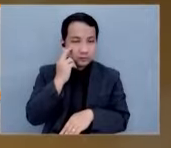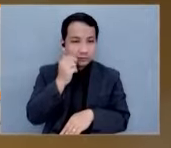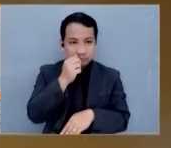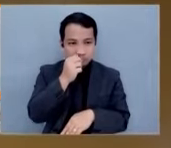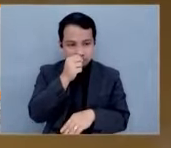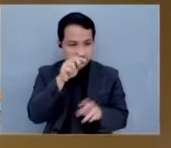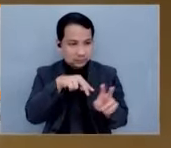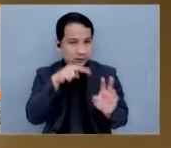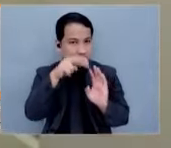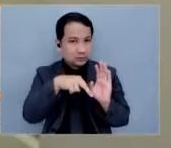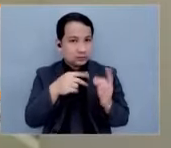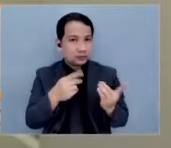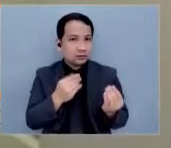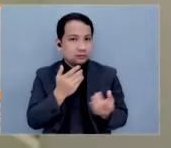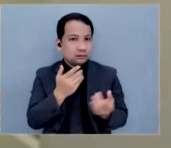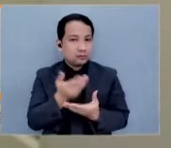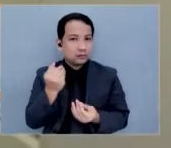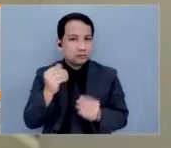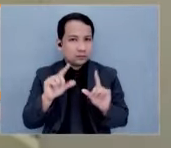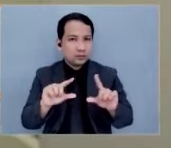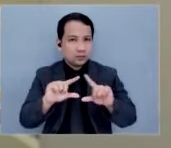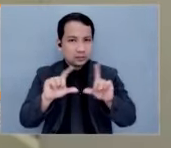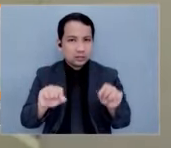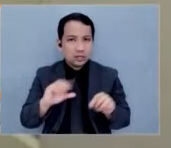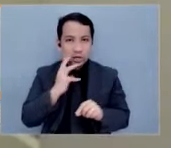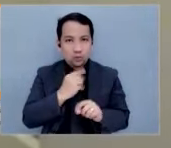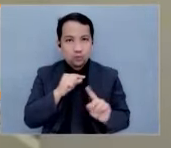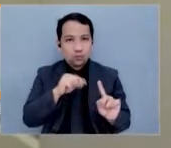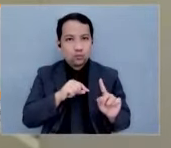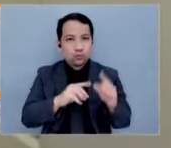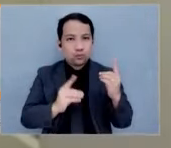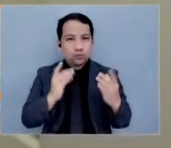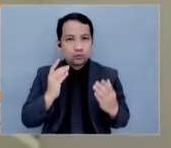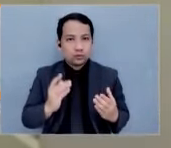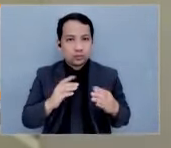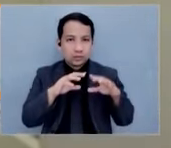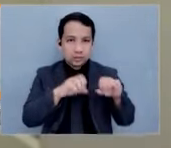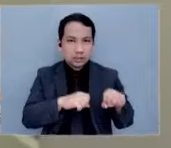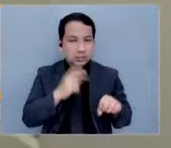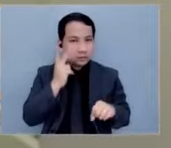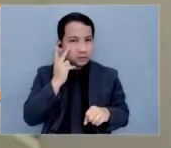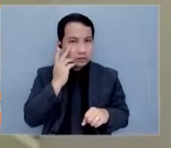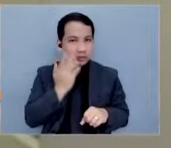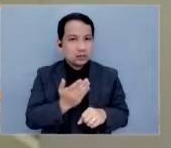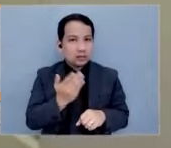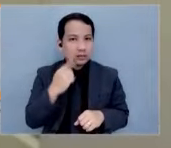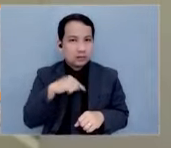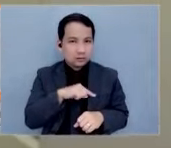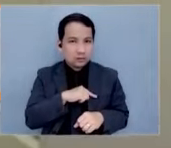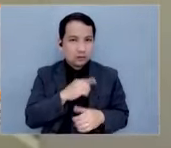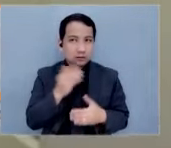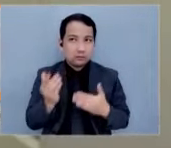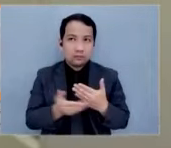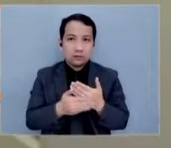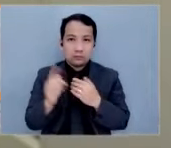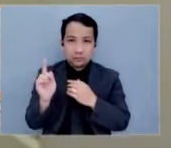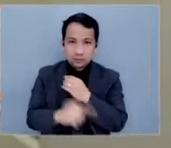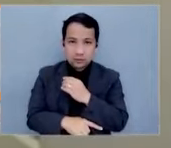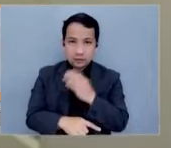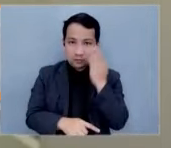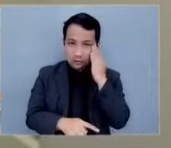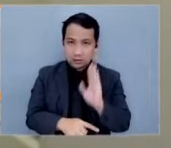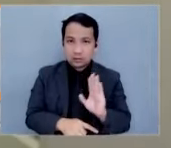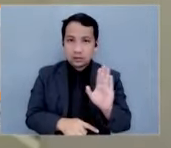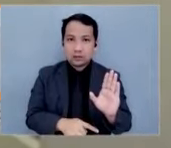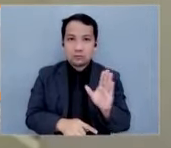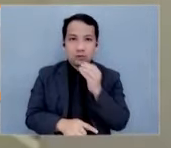anong plate number o sino ba itong drivers. Makuha lang namin para ma-sanction namin, mapadalahan namin ng show cause